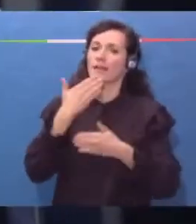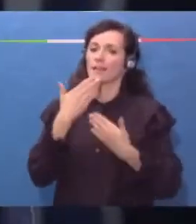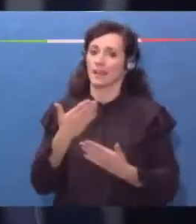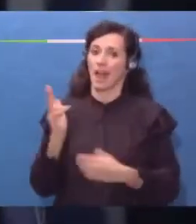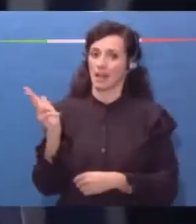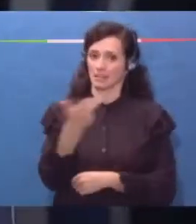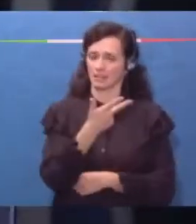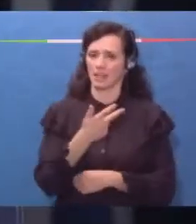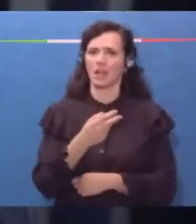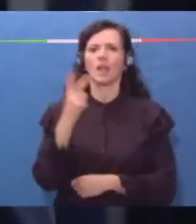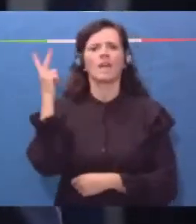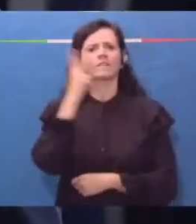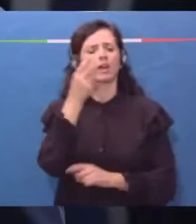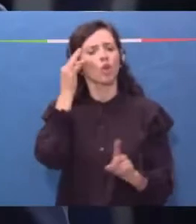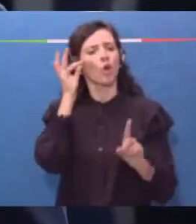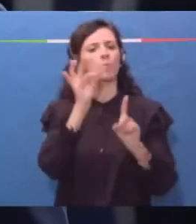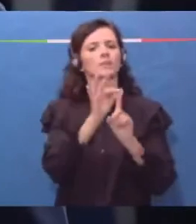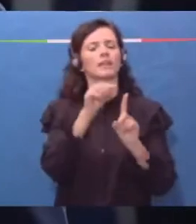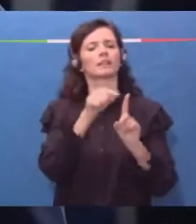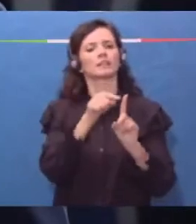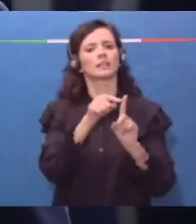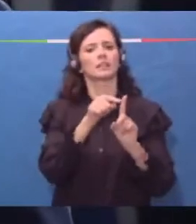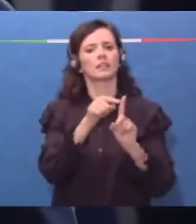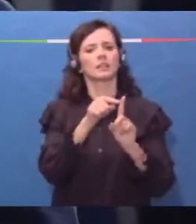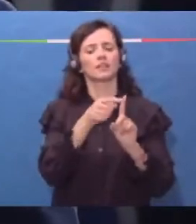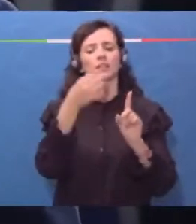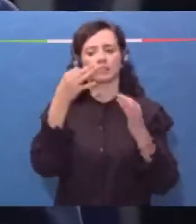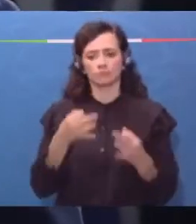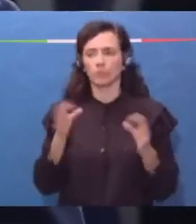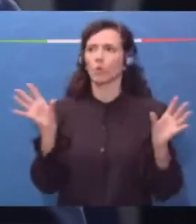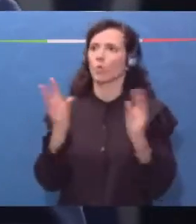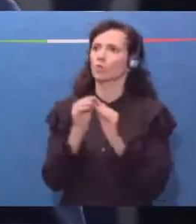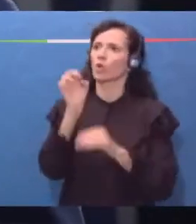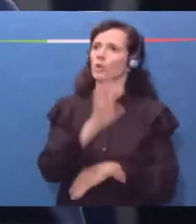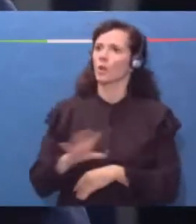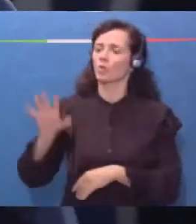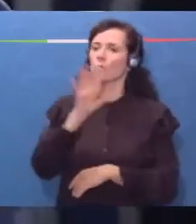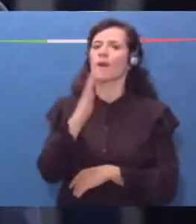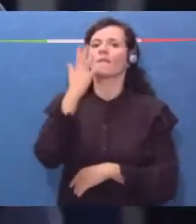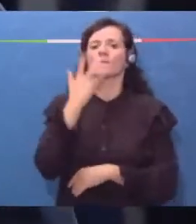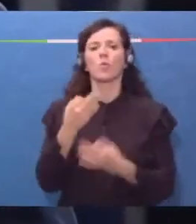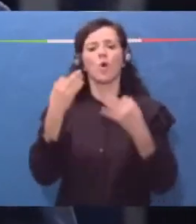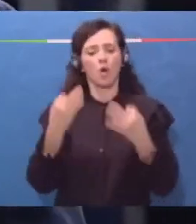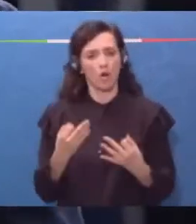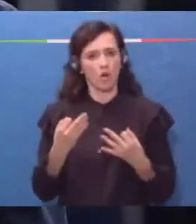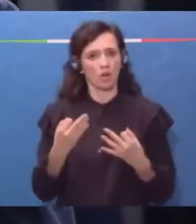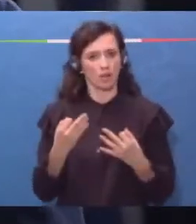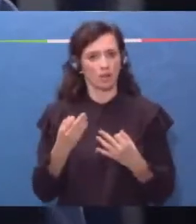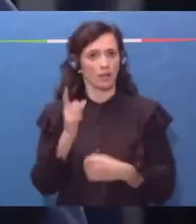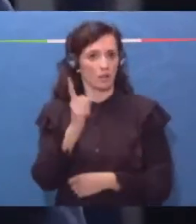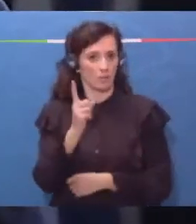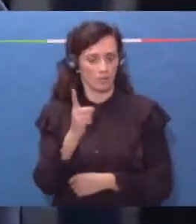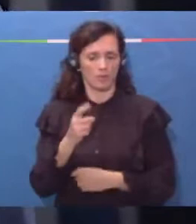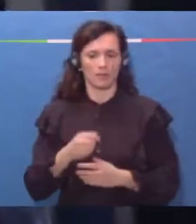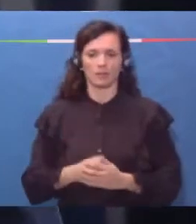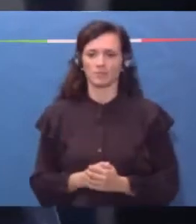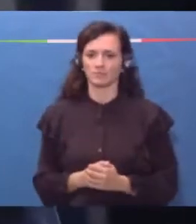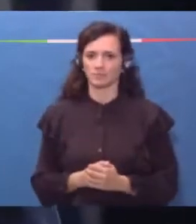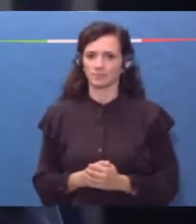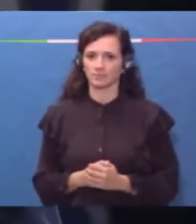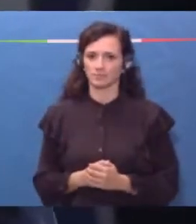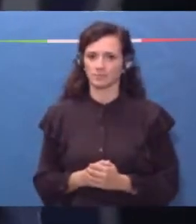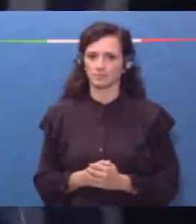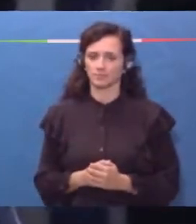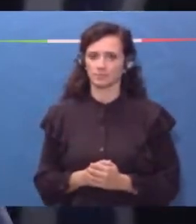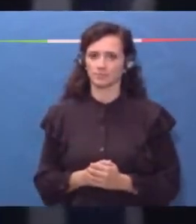da chiedere, da ottenere in ambito di Unione Europea? E la même question pour toute évidence, c'est aussi pour le président